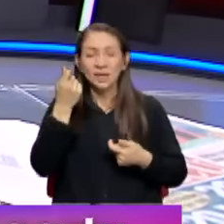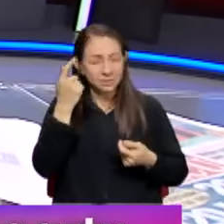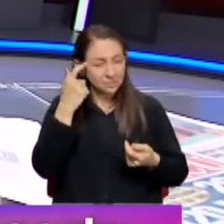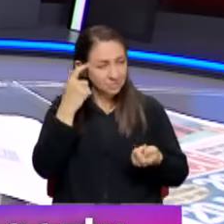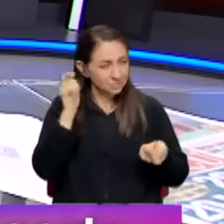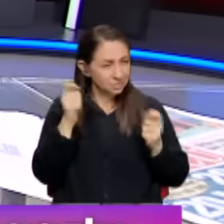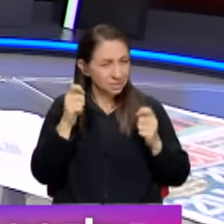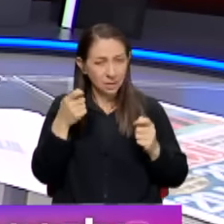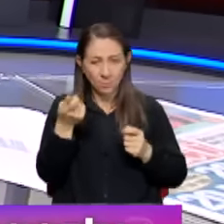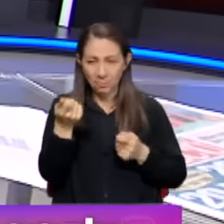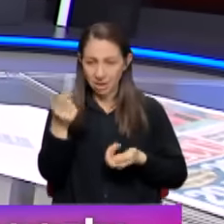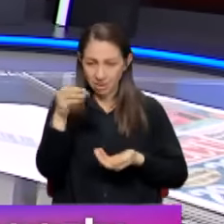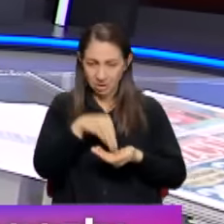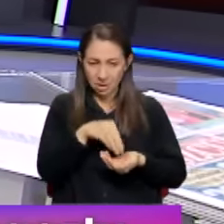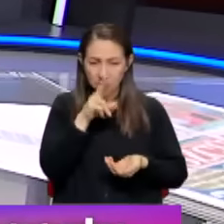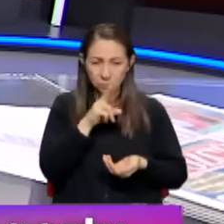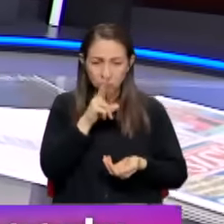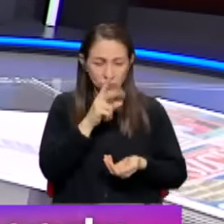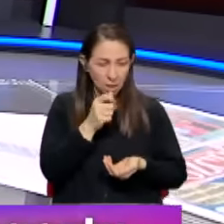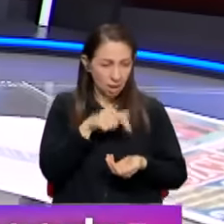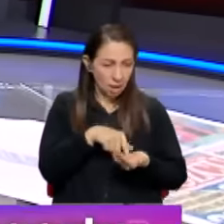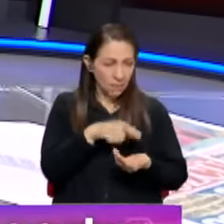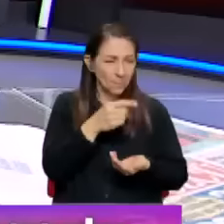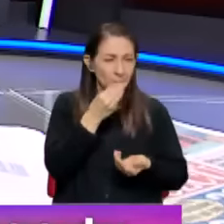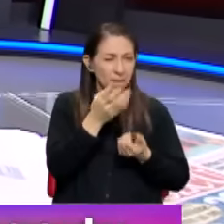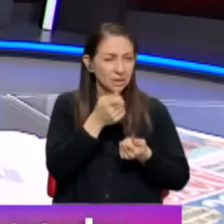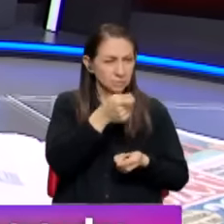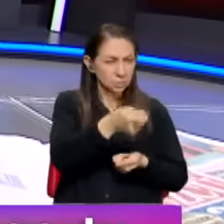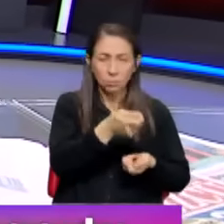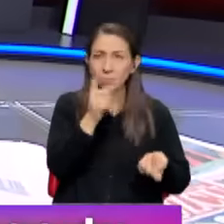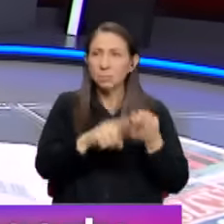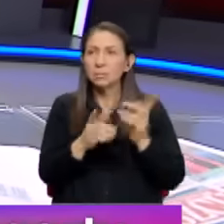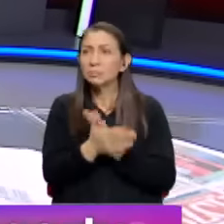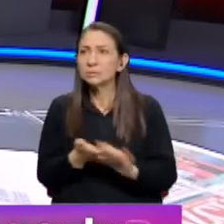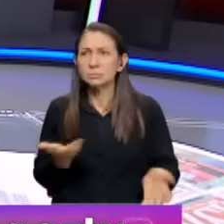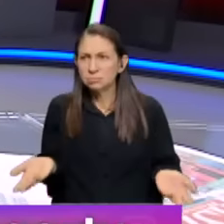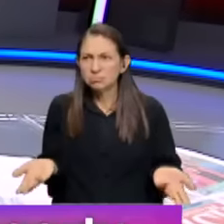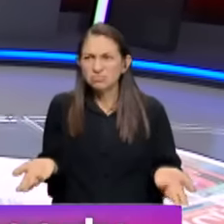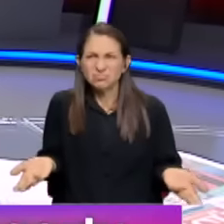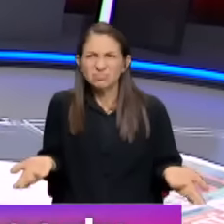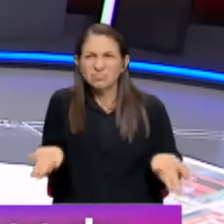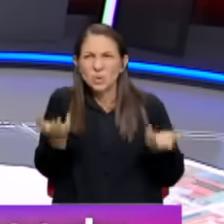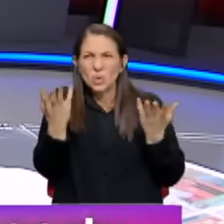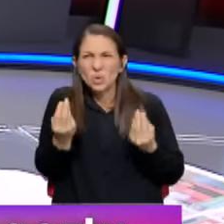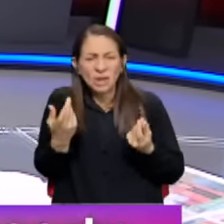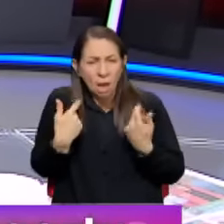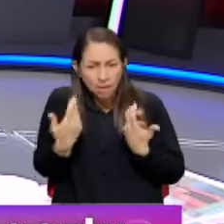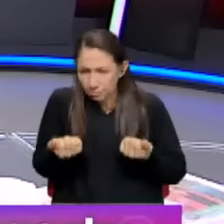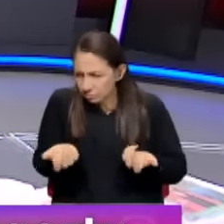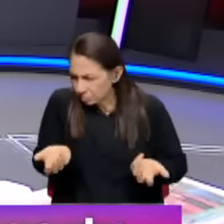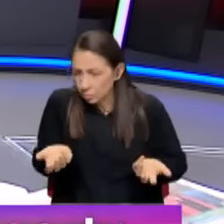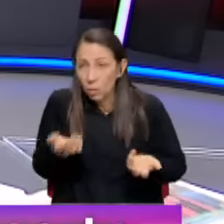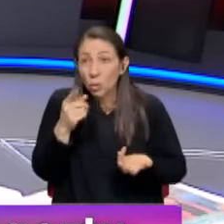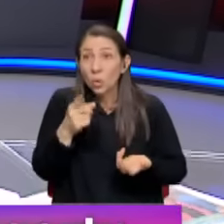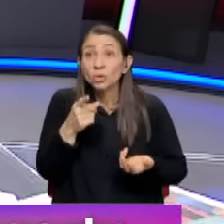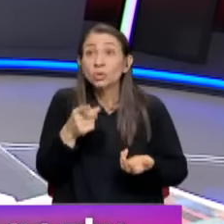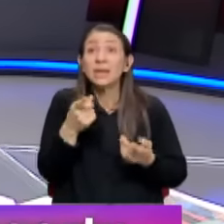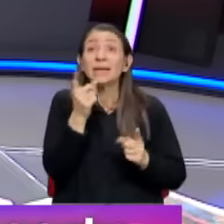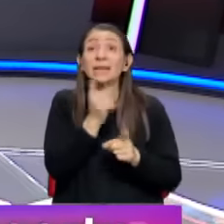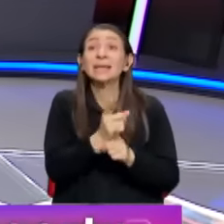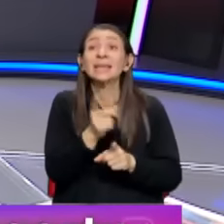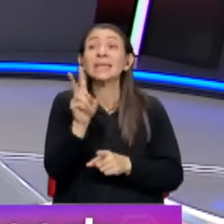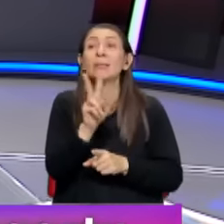değişti. Cebinizde bir para var. 200 lira 200 lirayı gidiyorsunuz markete veriyorsunuz. Hop bitmiş. E ne oldu? Neye ne harcadım ben? Onun ederi